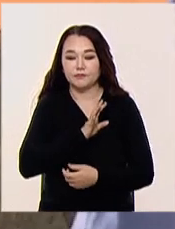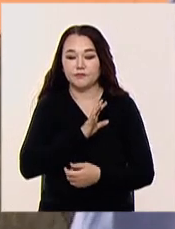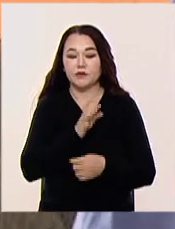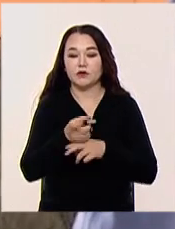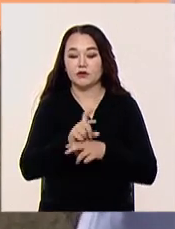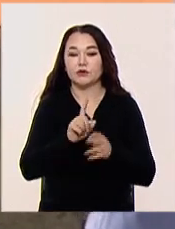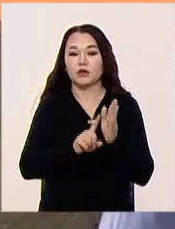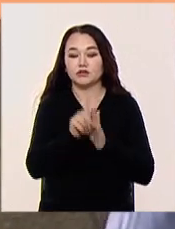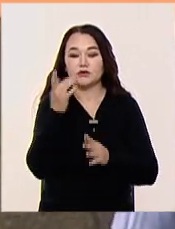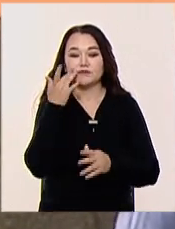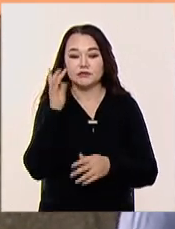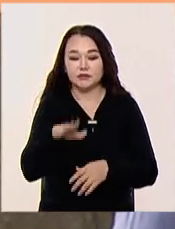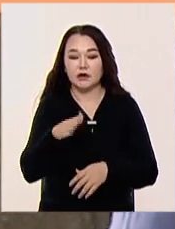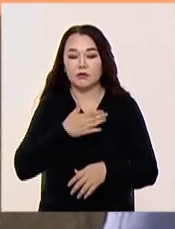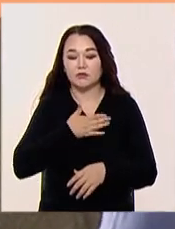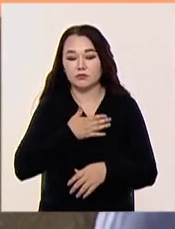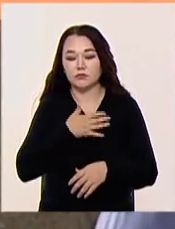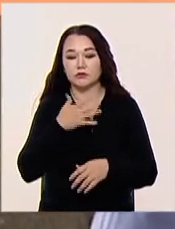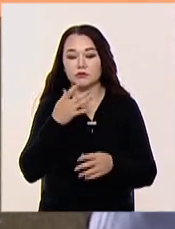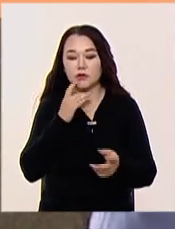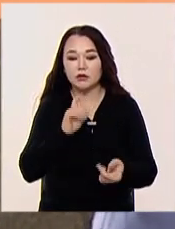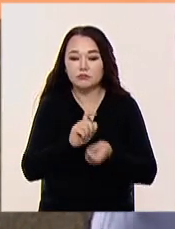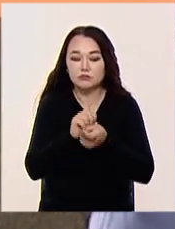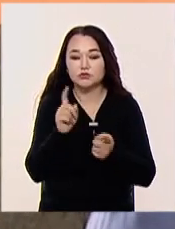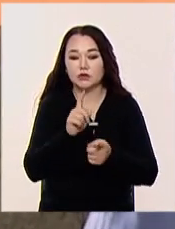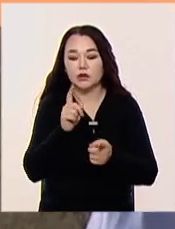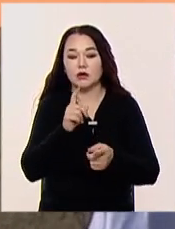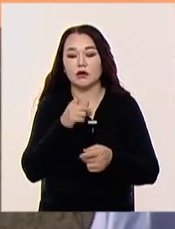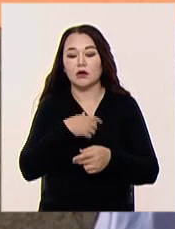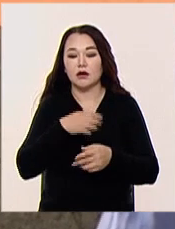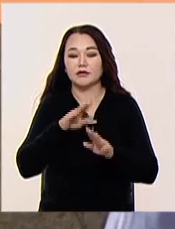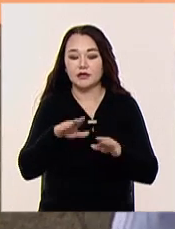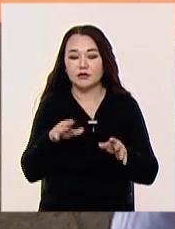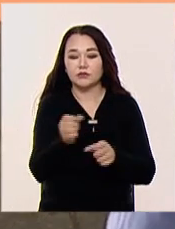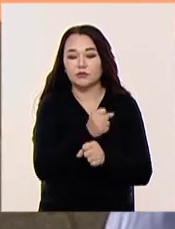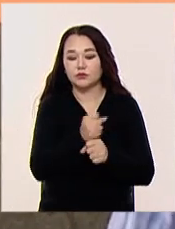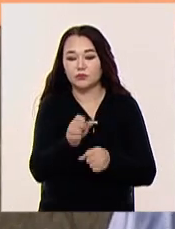Содан бастап бұл кісі ылғи да біз мына жерде кішкене даусымызға шығып сөйлесе, балалармен